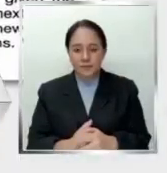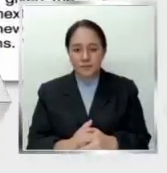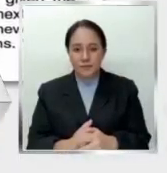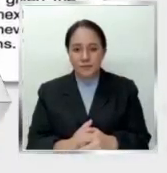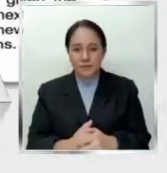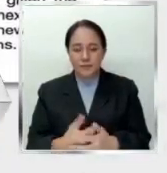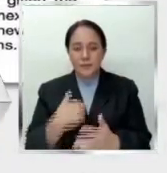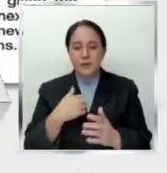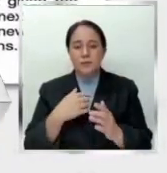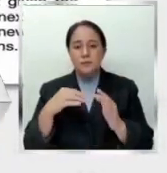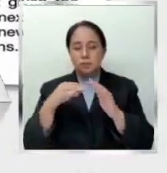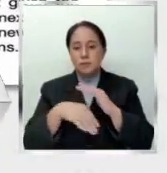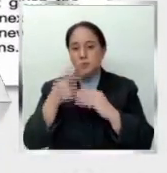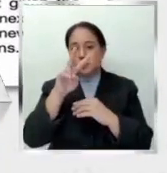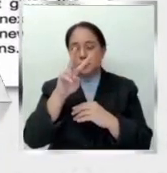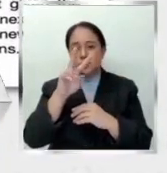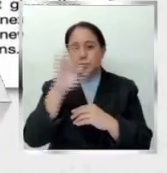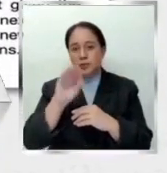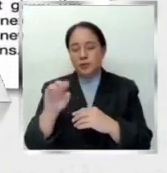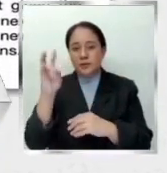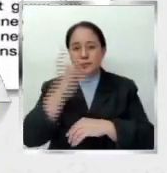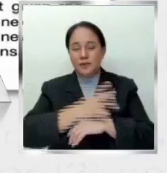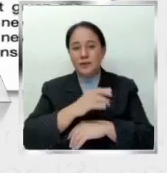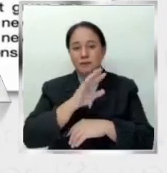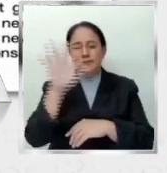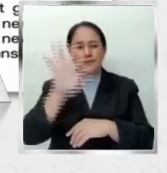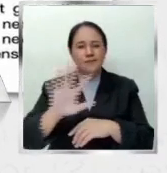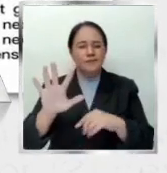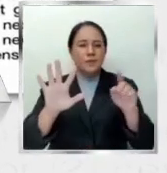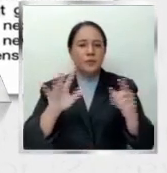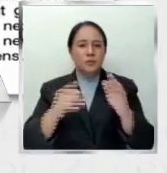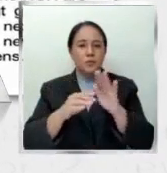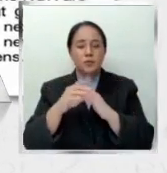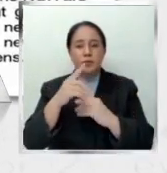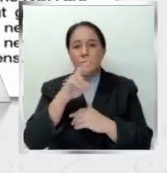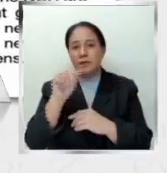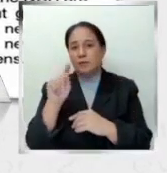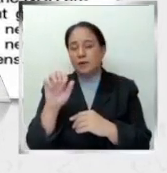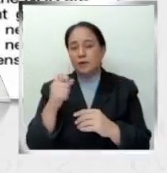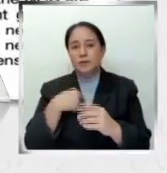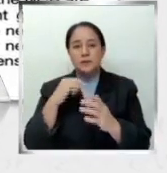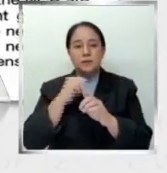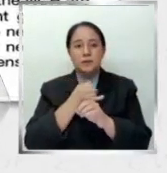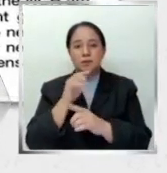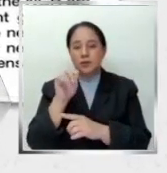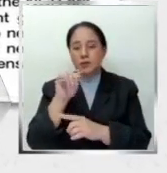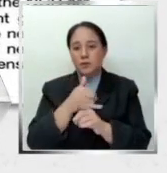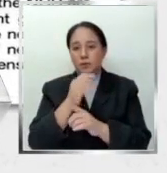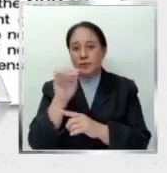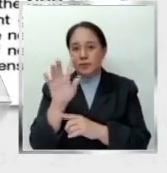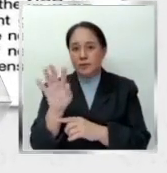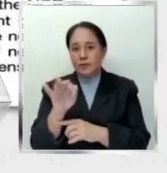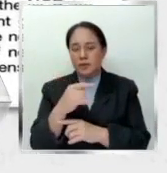Bumaba man sa 2% ang 7-day average growth rate ng NCR na naitala noong January 15, sinabi ng Okta Research na hindi